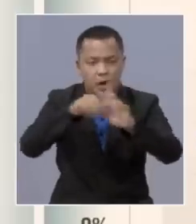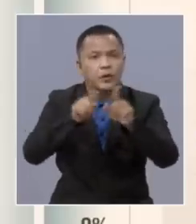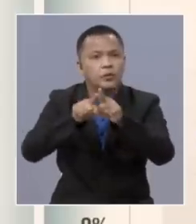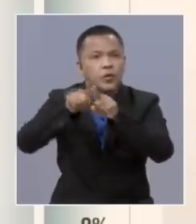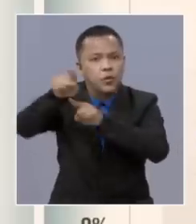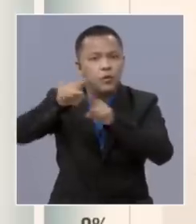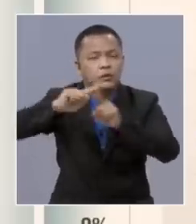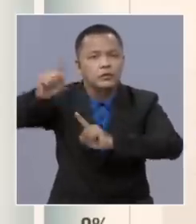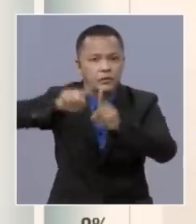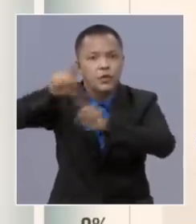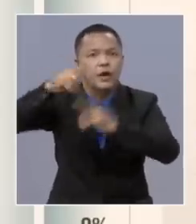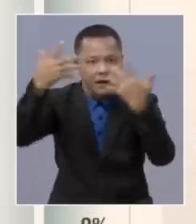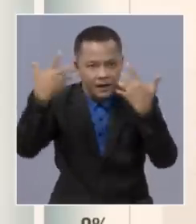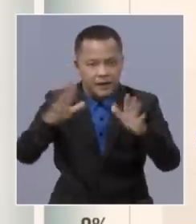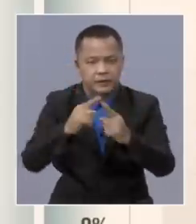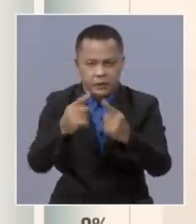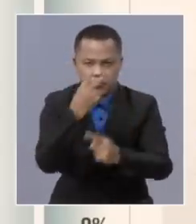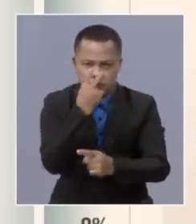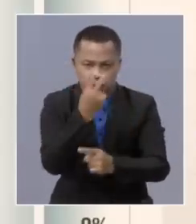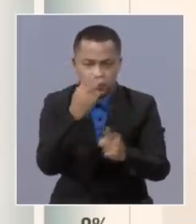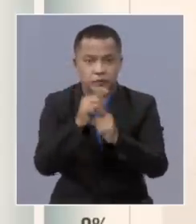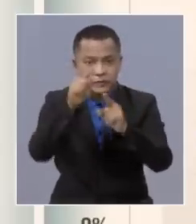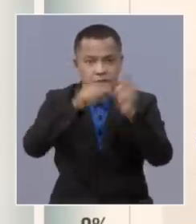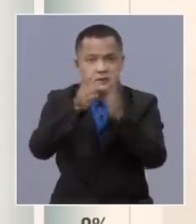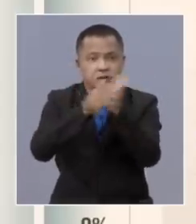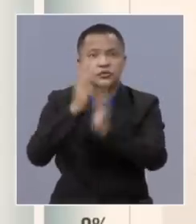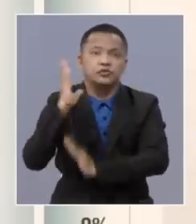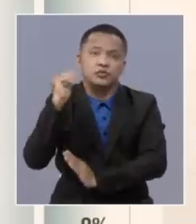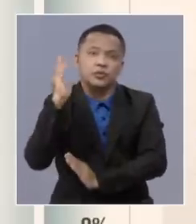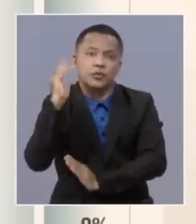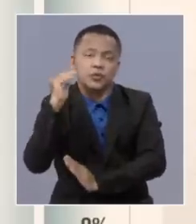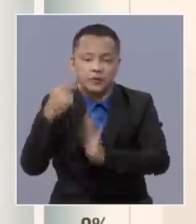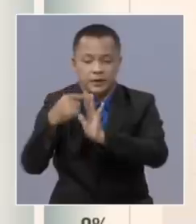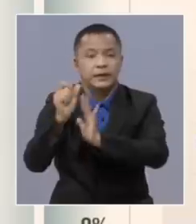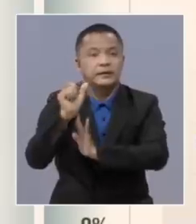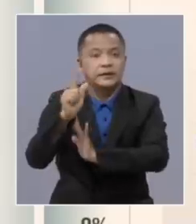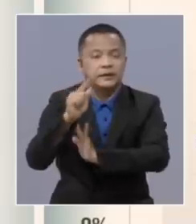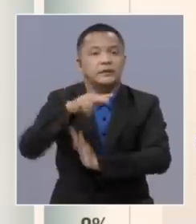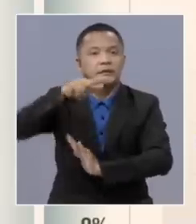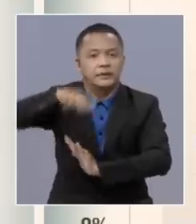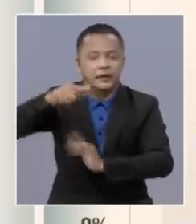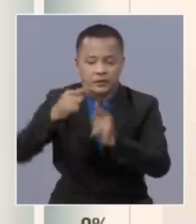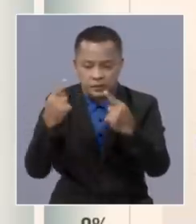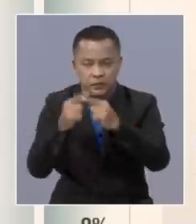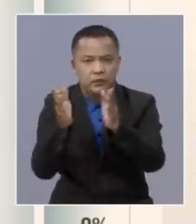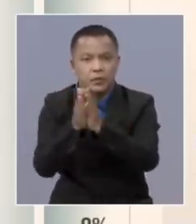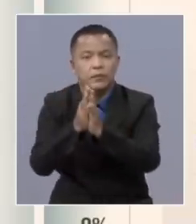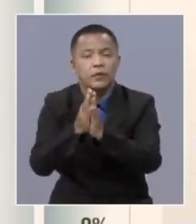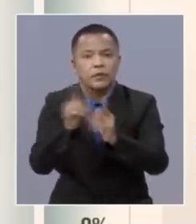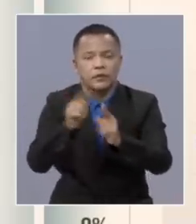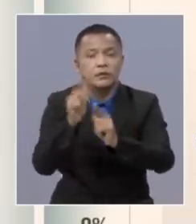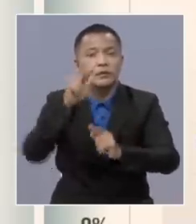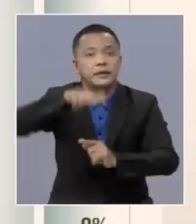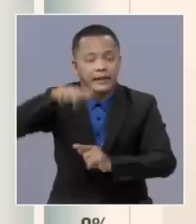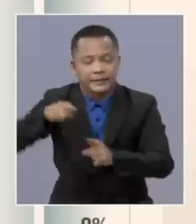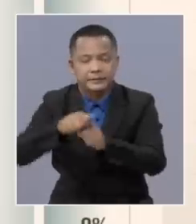แซงเพื่อไทยเป็นที่เรียบร้อยแต่ถ้าเราดูเส้นสีชมพูของคุณเศรษฐาซึ่งอยู่เพื่อไทยด้วยนะ มาบวกกับของคุณอุ๊งอิ๊งเนี่ยสี